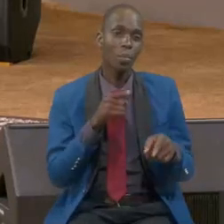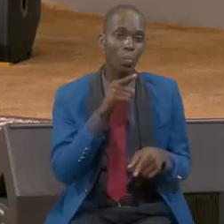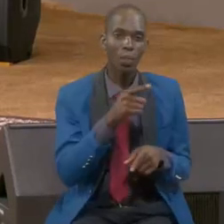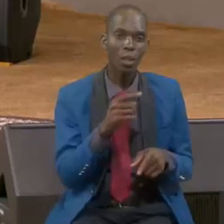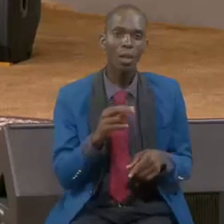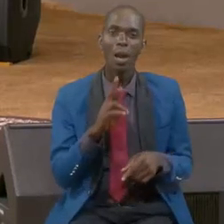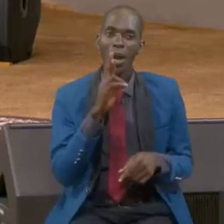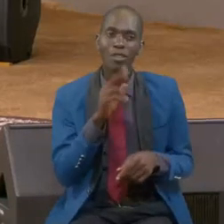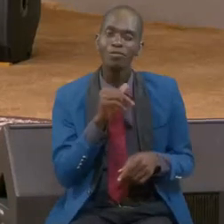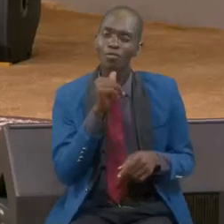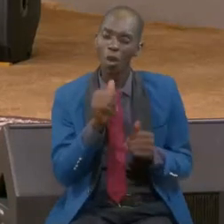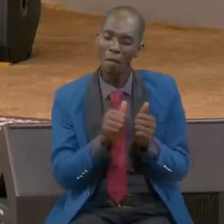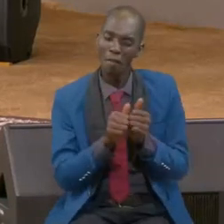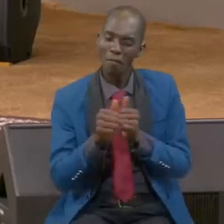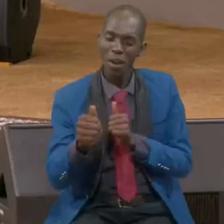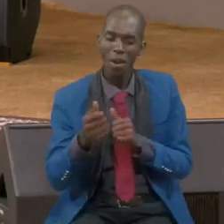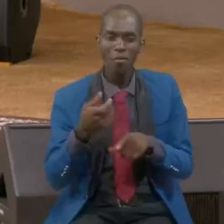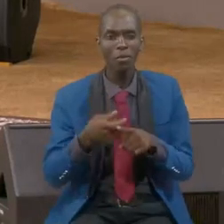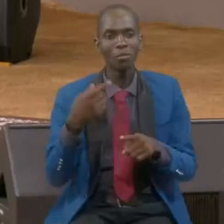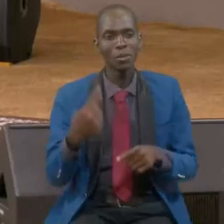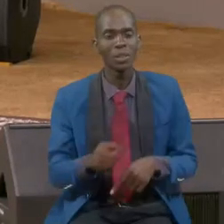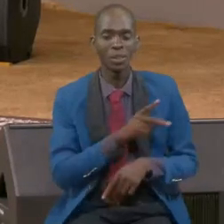pas loin du royaume de Dieu. »